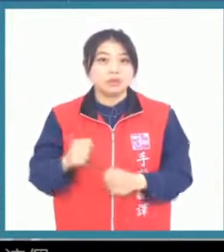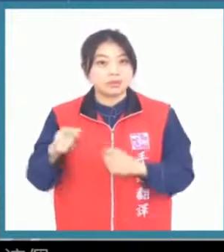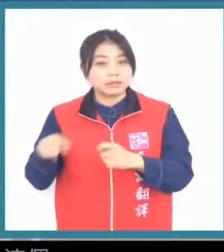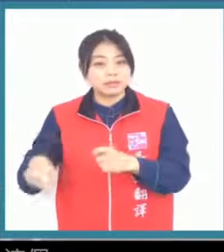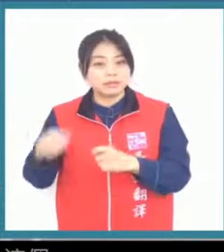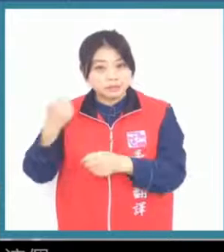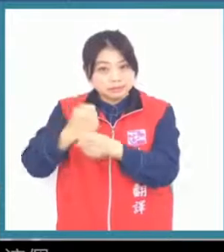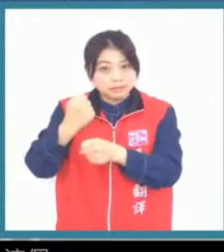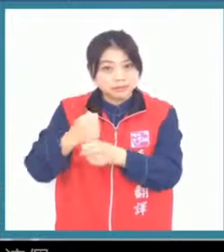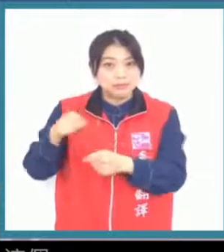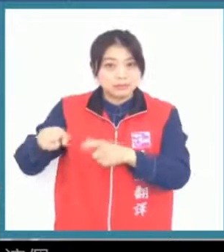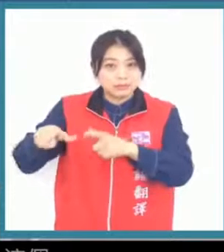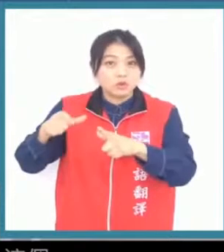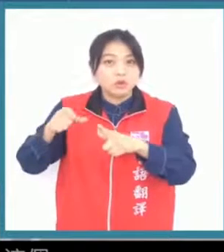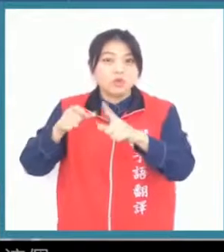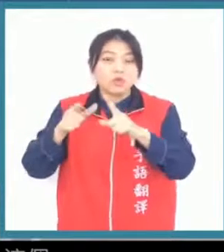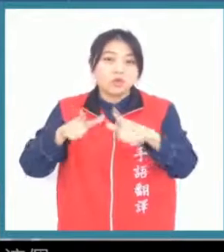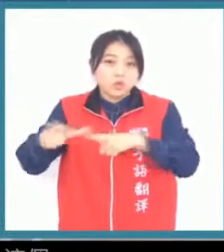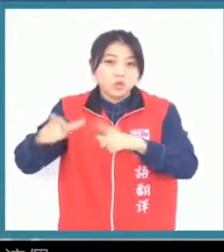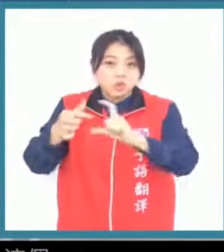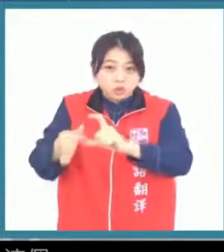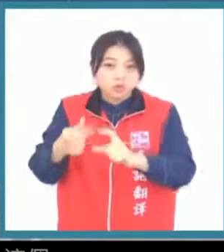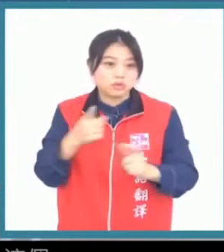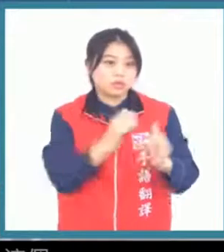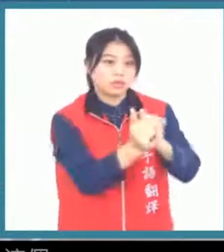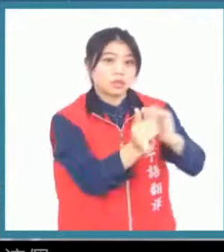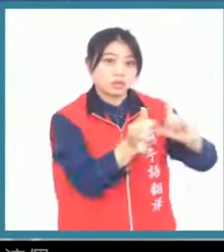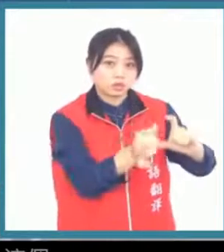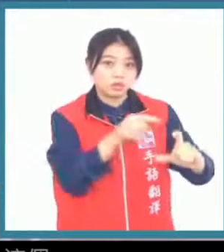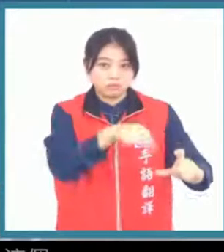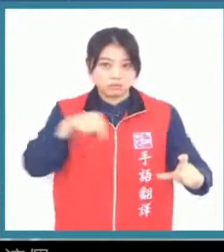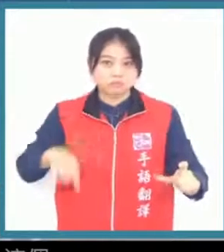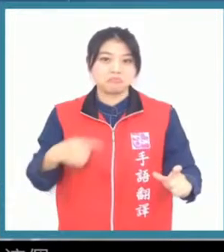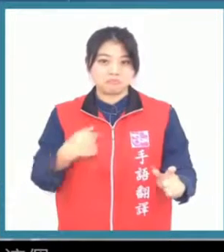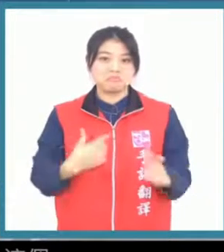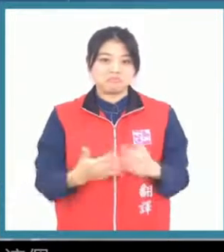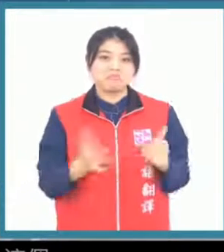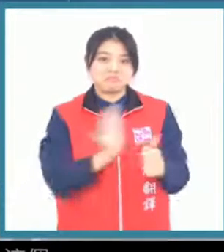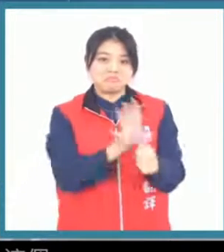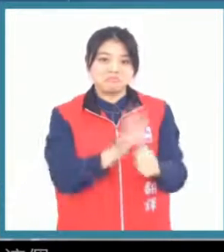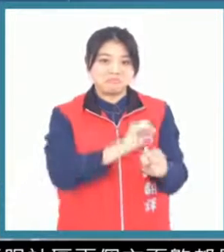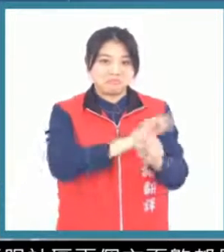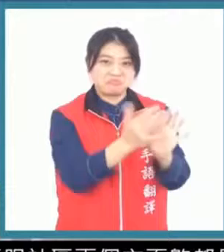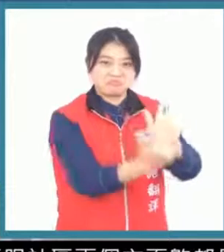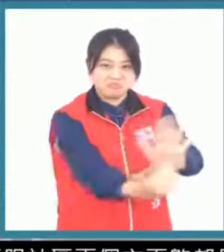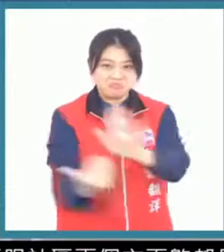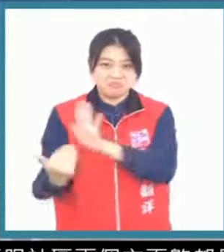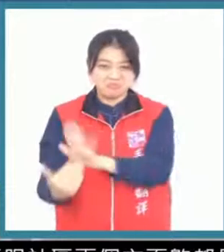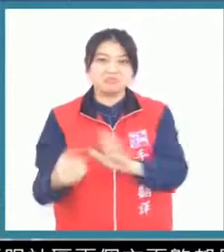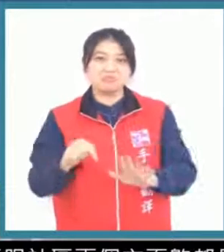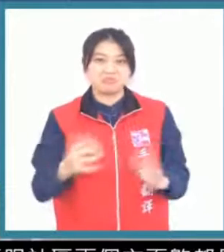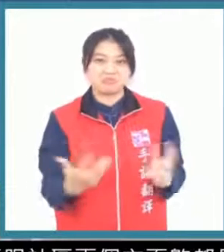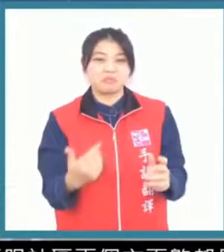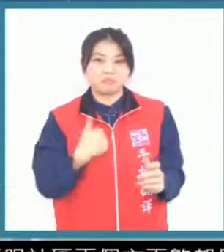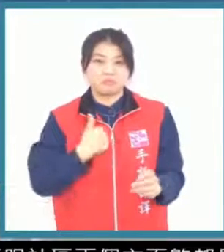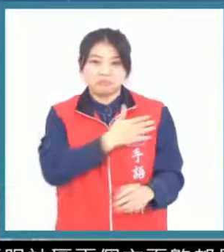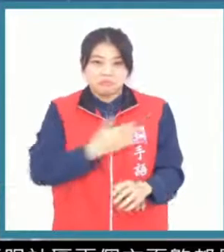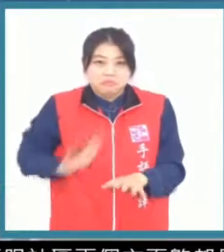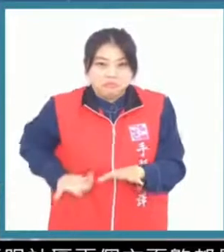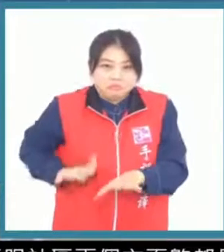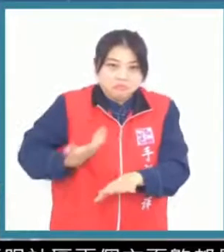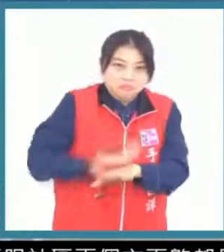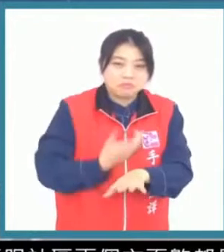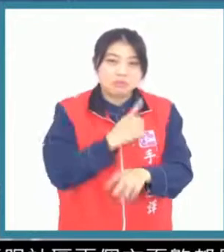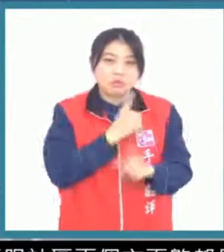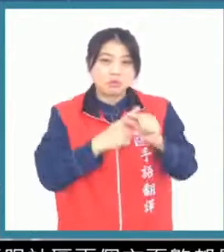哦，两个方面哦都是我们要防守的地方。那我们会全力协助这个前进指